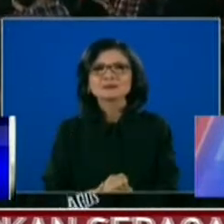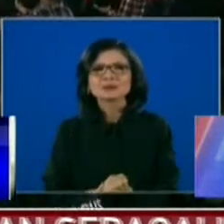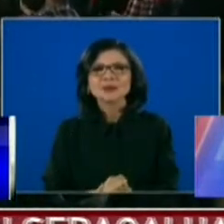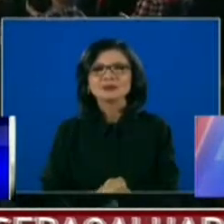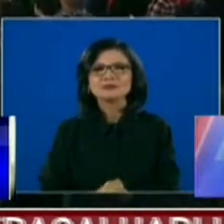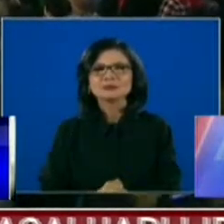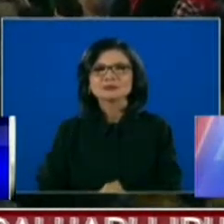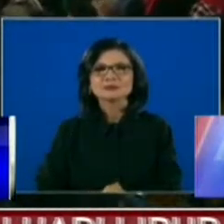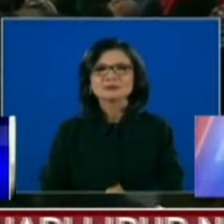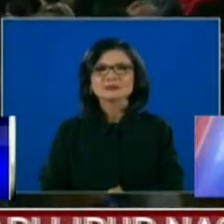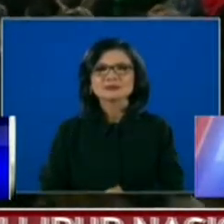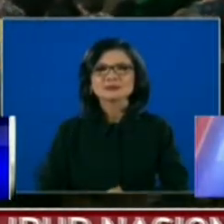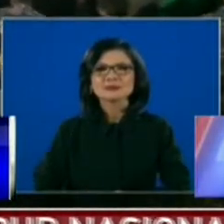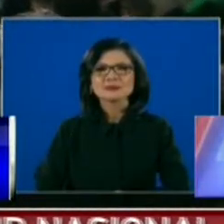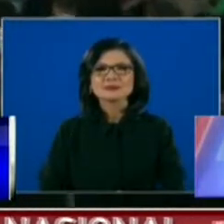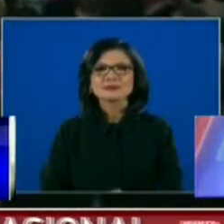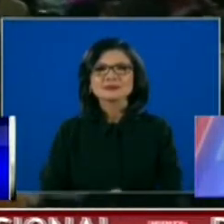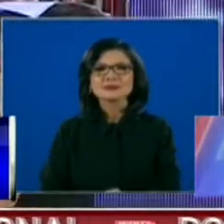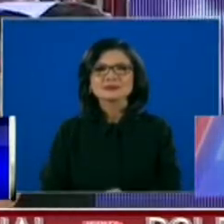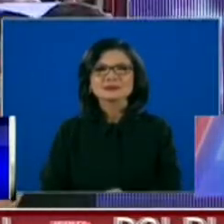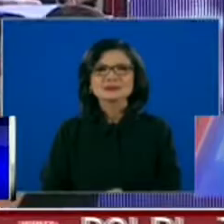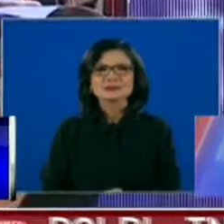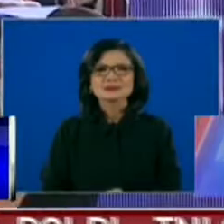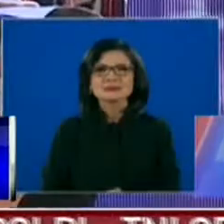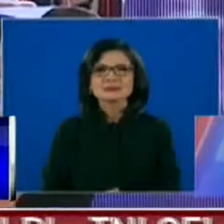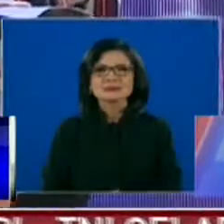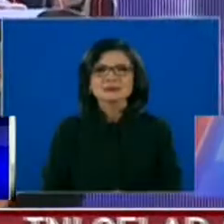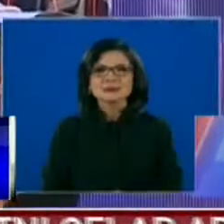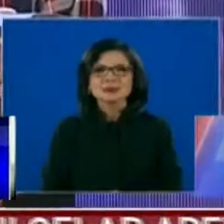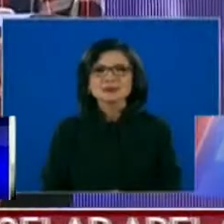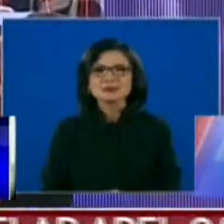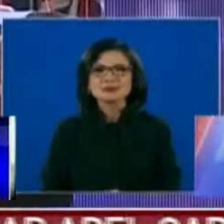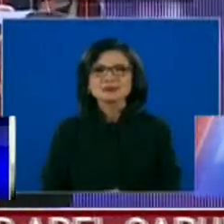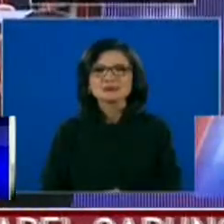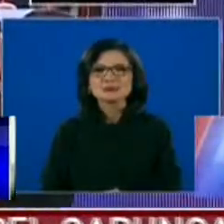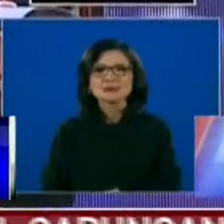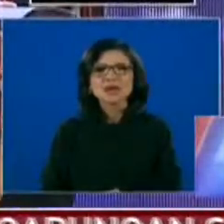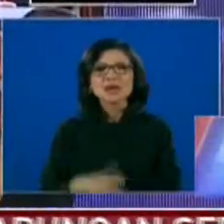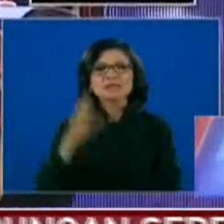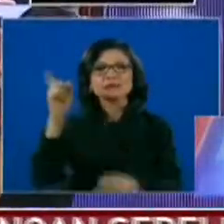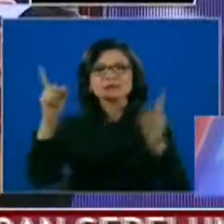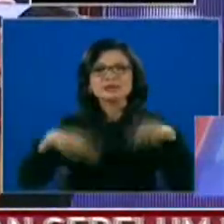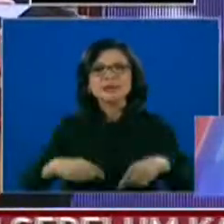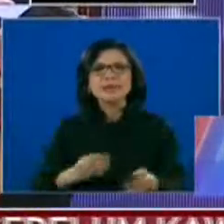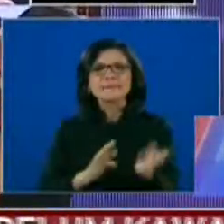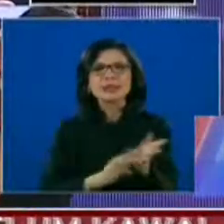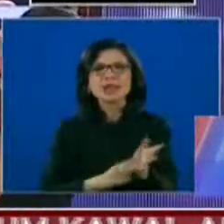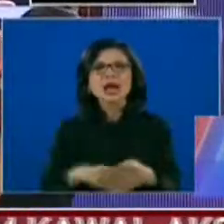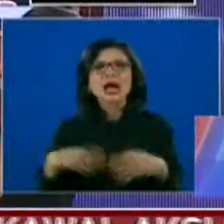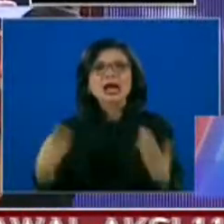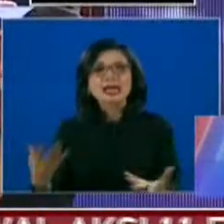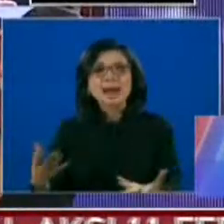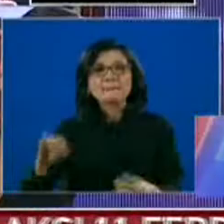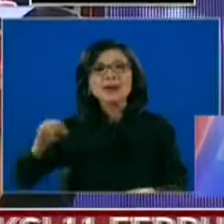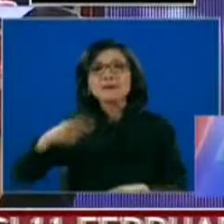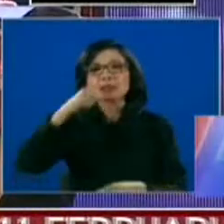Pak. Dimulai dari Anda menyampaikannya. Mohon tenang. Memang masalah 1 menit jadi masalah. Sebetulnya kenapa Mas Jarod